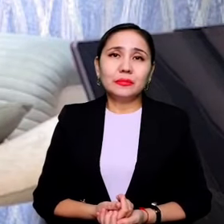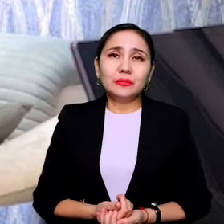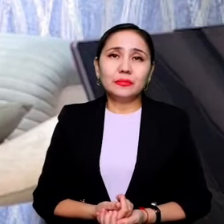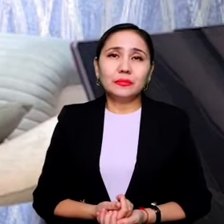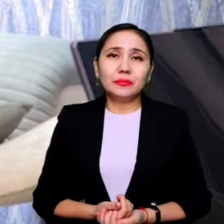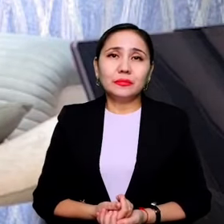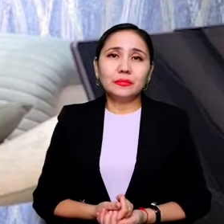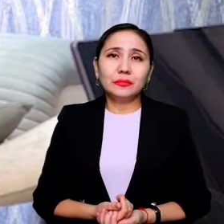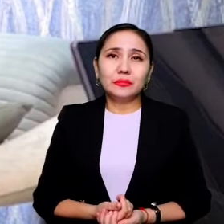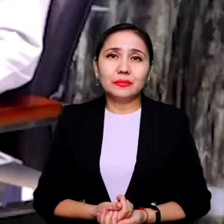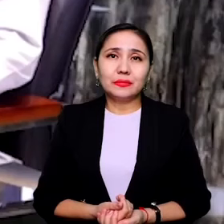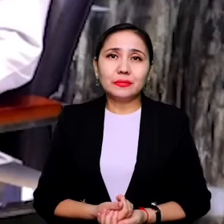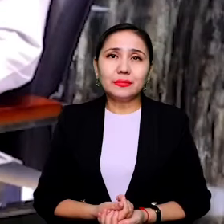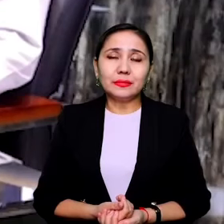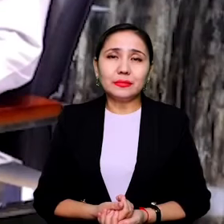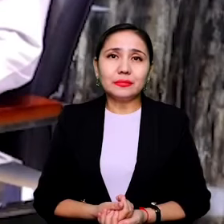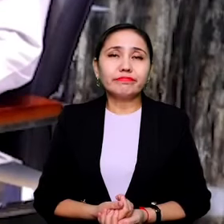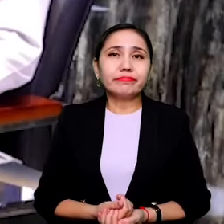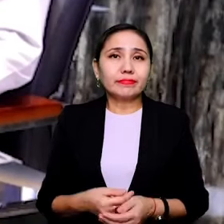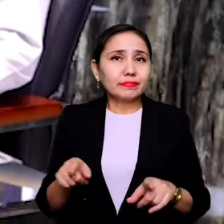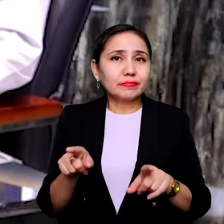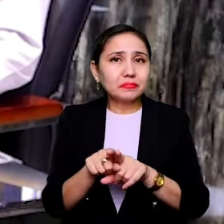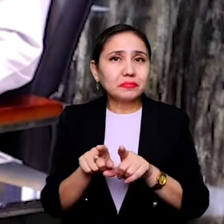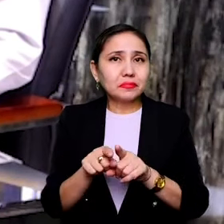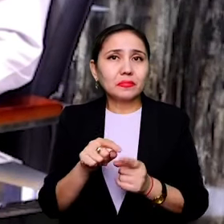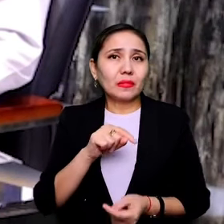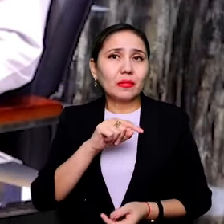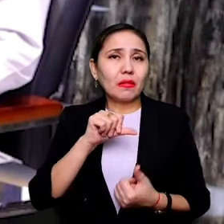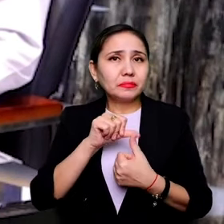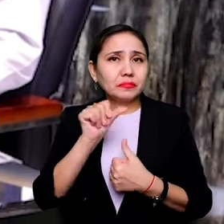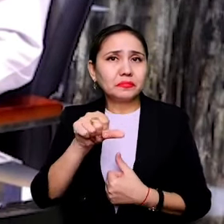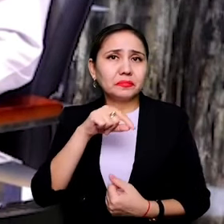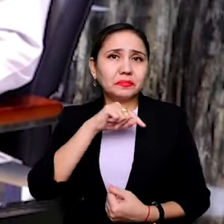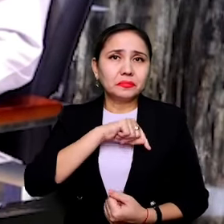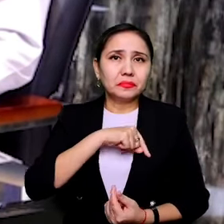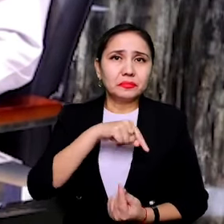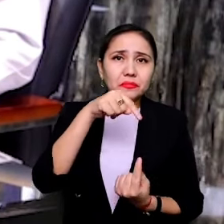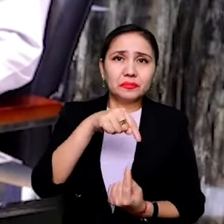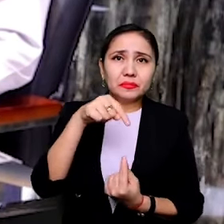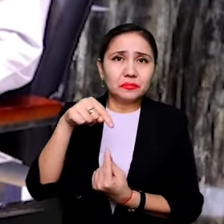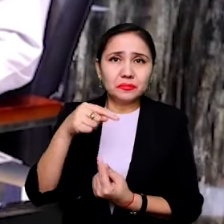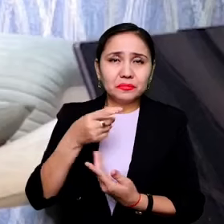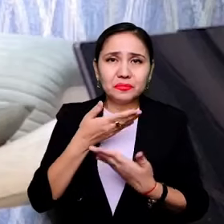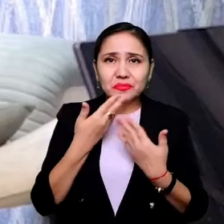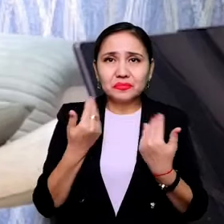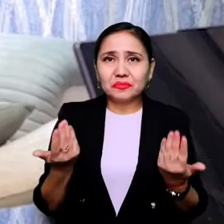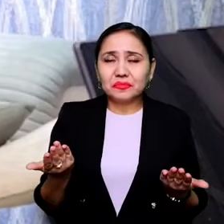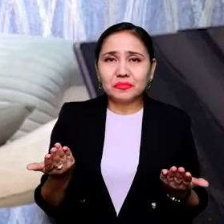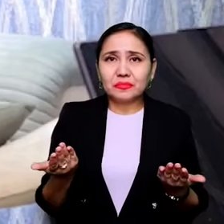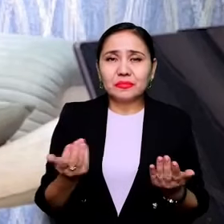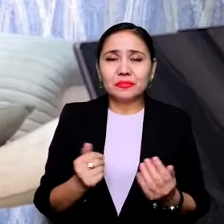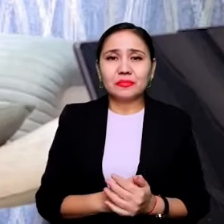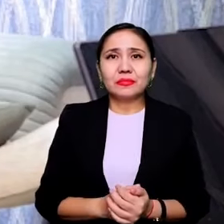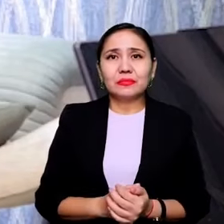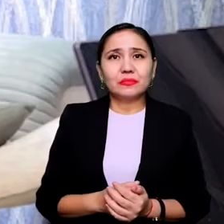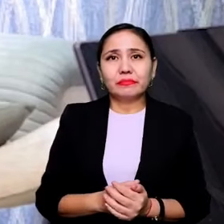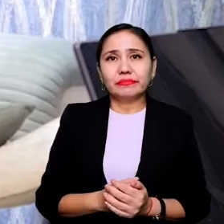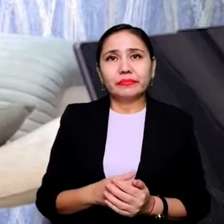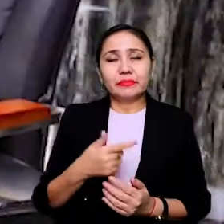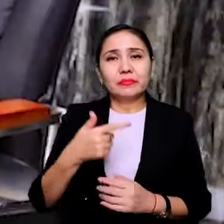Sarosimaga tushdi. Demak, alohida bir xususiyatlaringizni sana bera olmaysiz. To'g'ri tushuning,